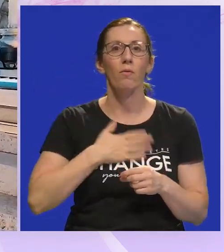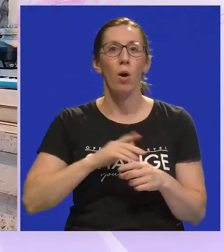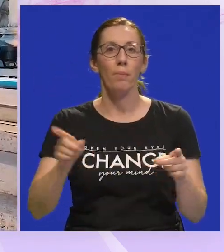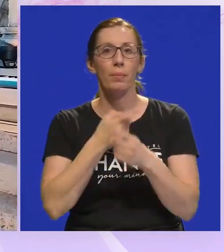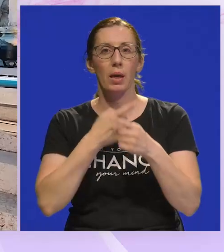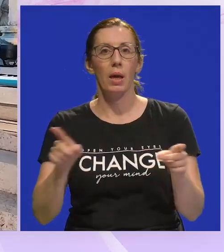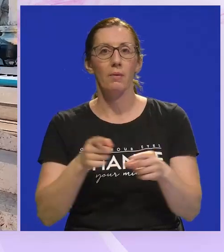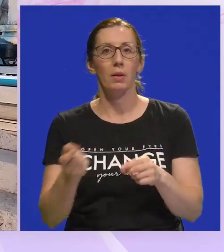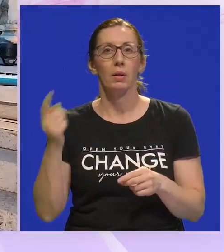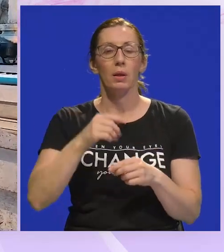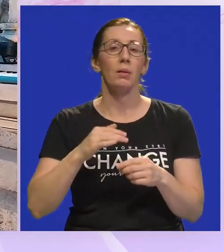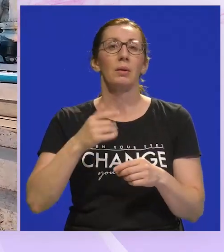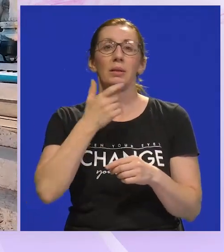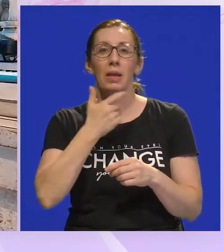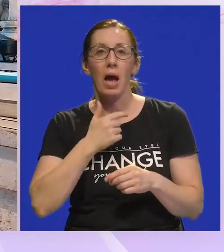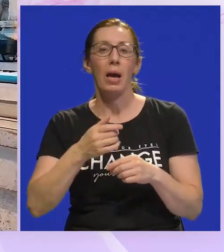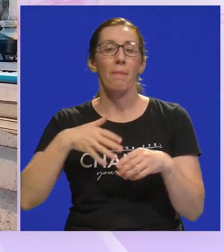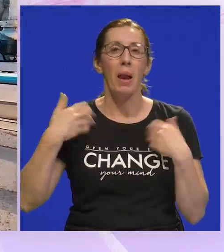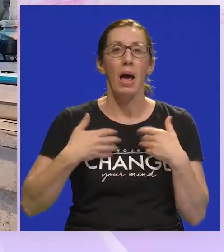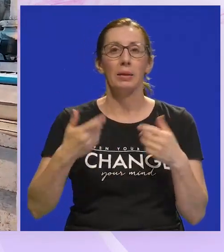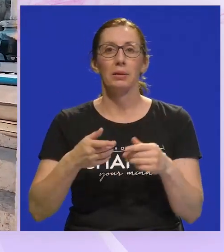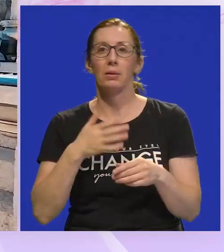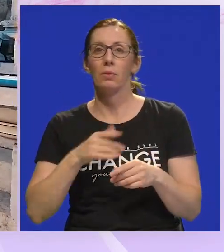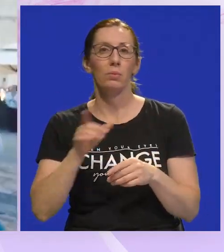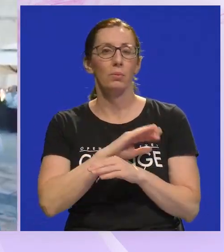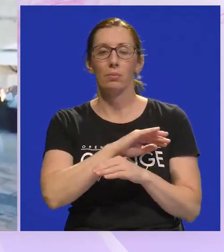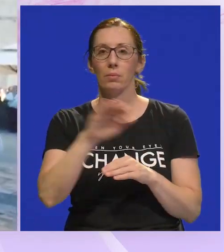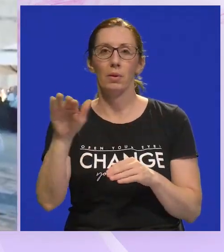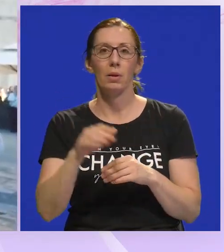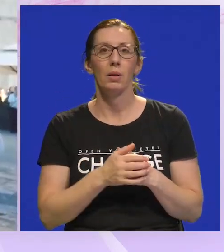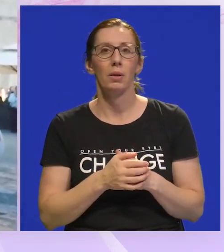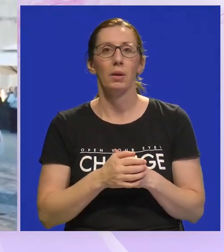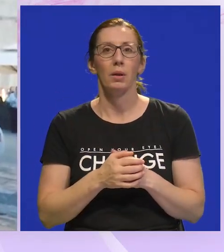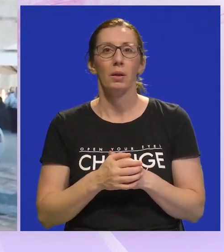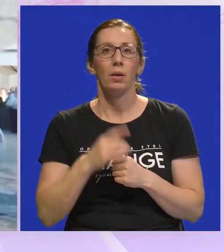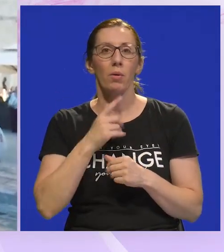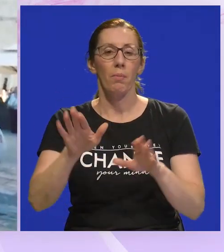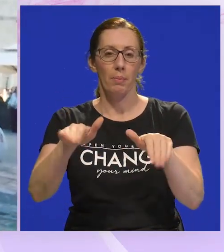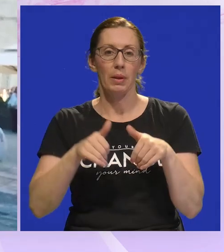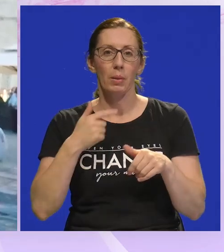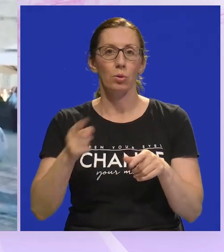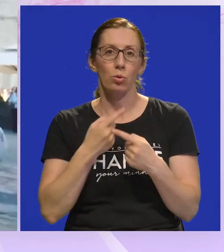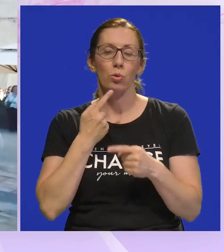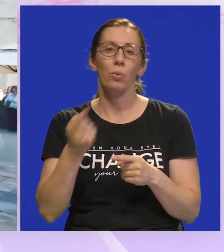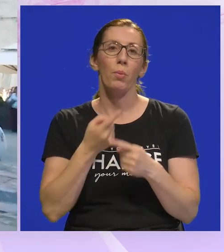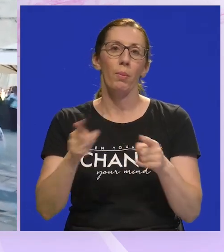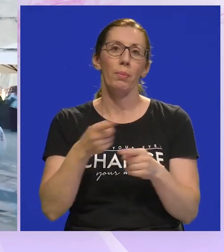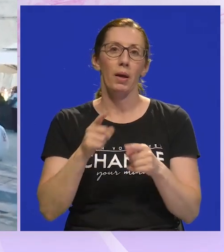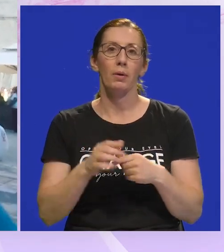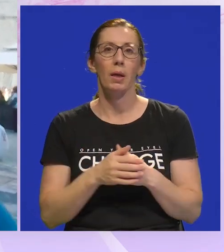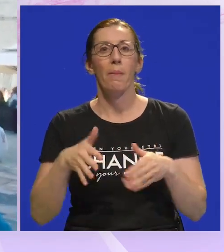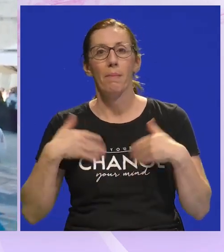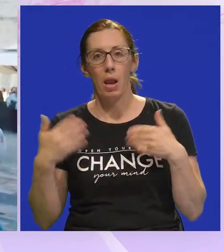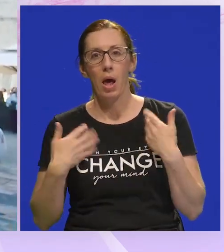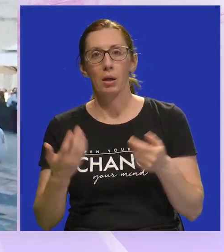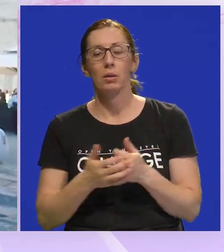koji vole pjevati. Srednjih godina mogu i penzioneri. Od srednjih godina do penzionera se primamo. Ali mladi.